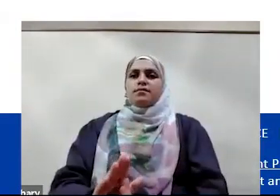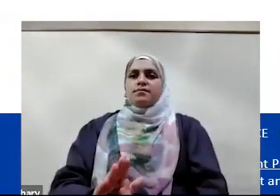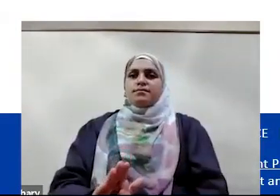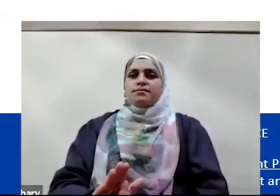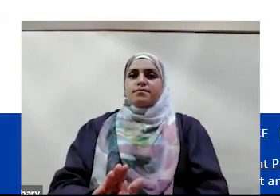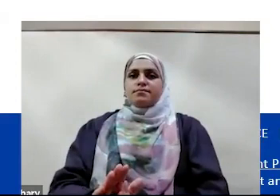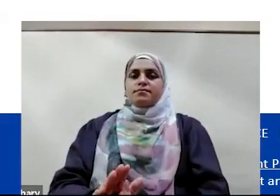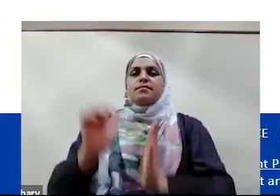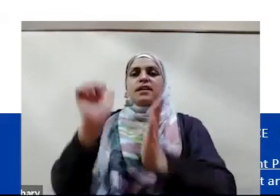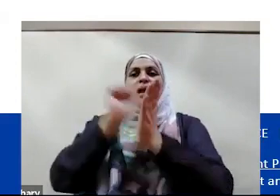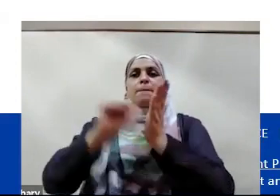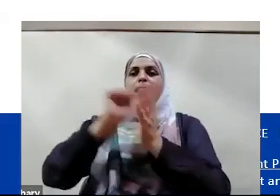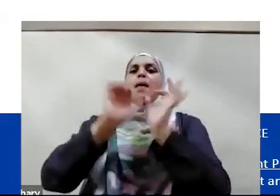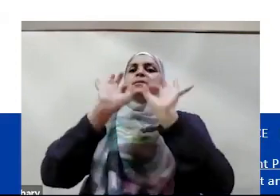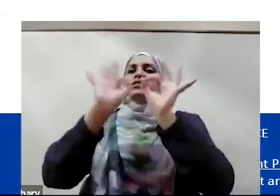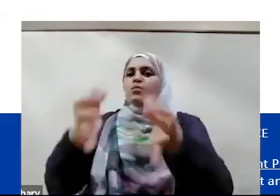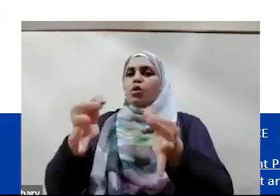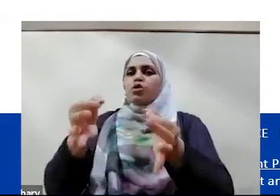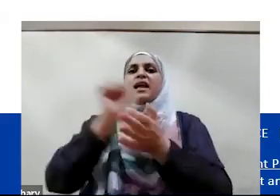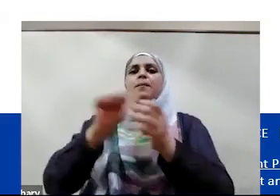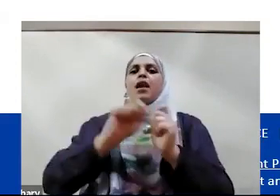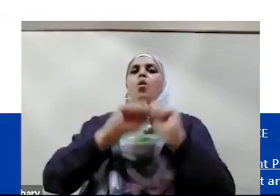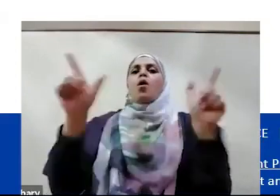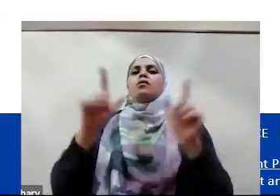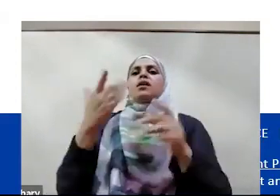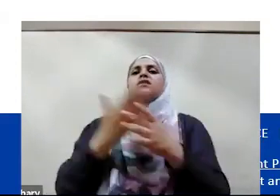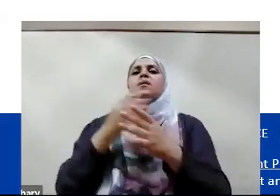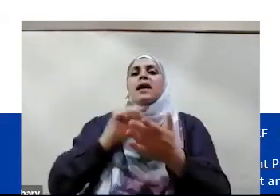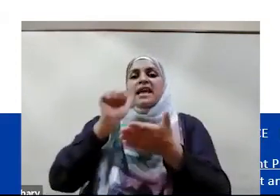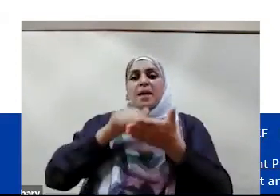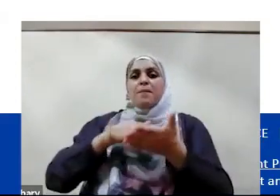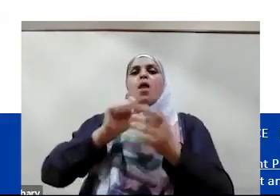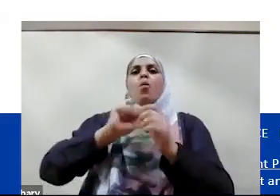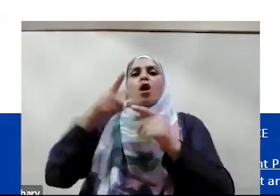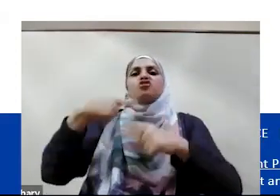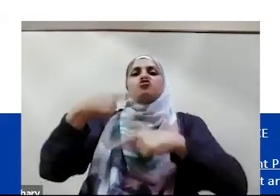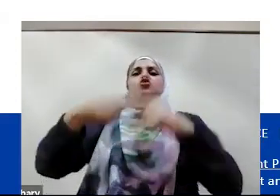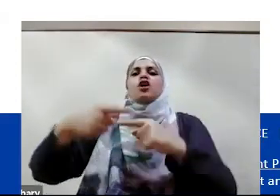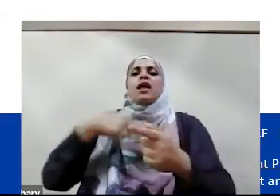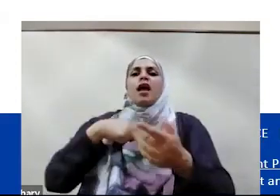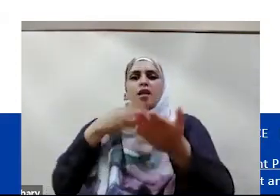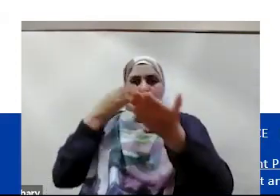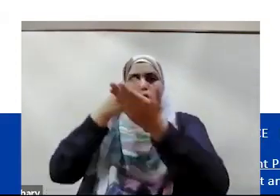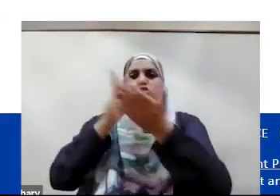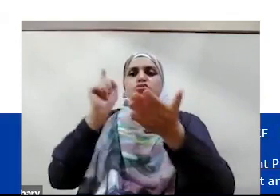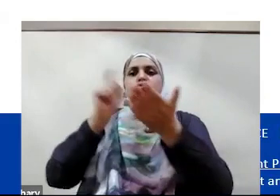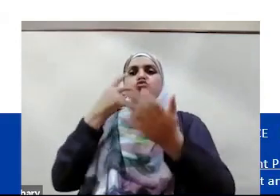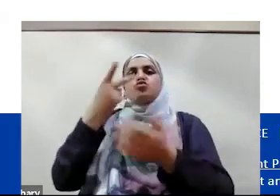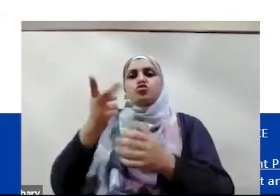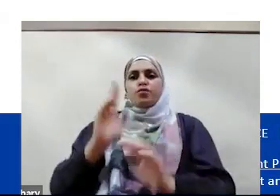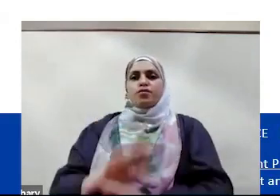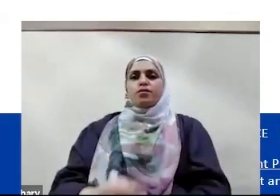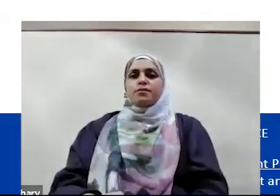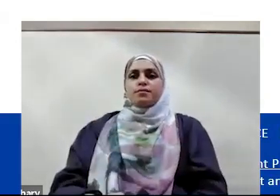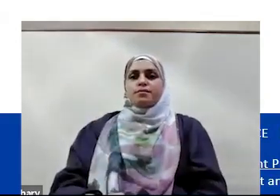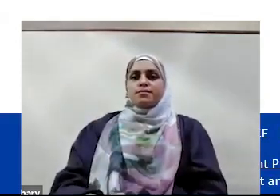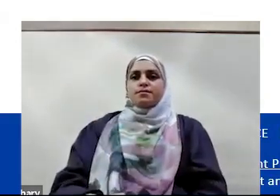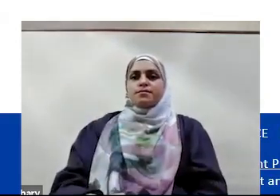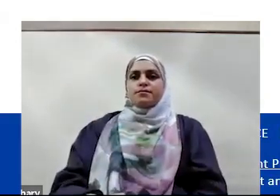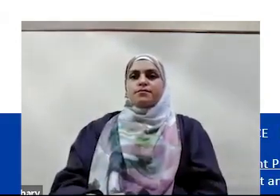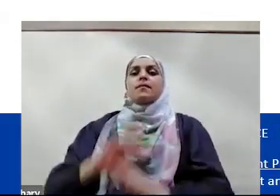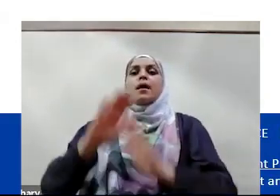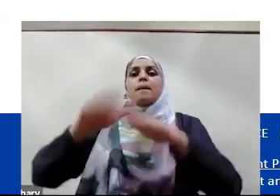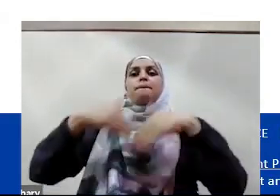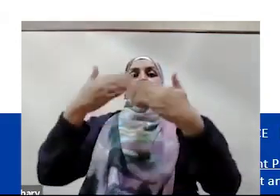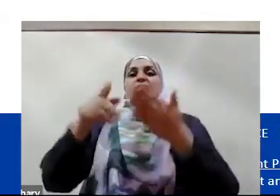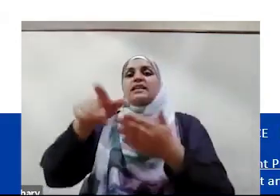ايميل مظبوط، وايميل انا عندي فعلا بقدر ان انا ادخل عليه واتابع من خلاله. بعد كده في